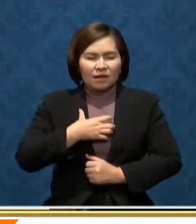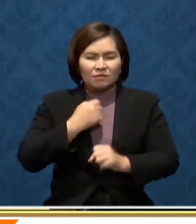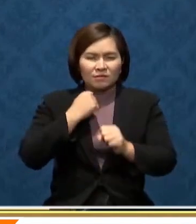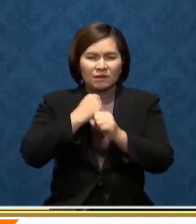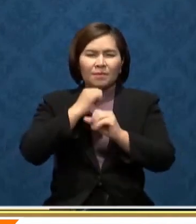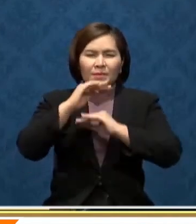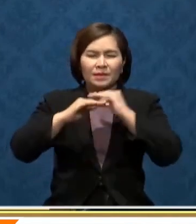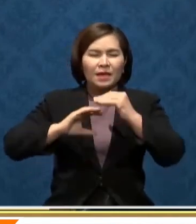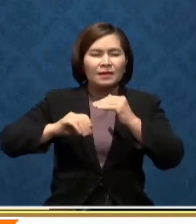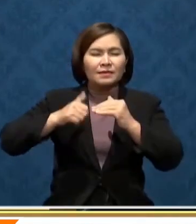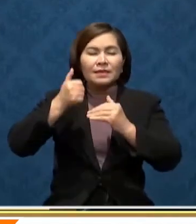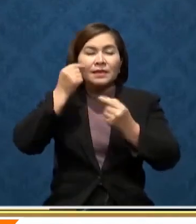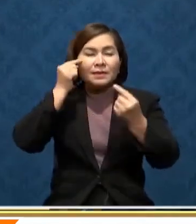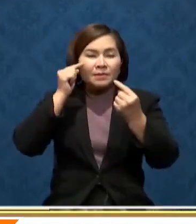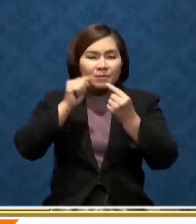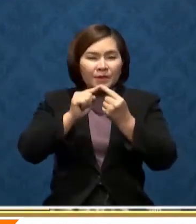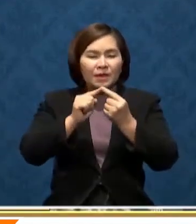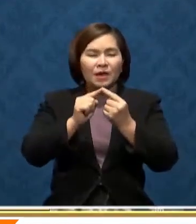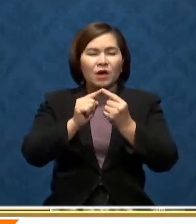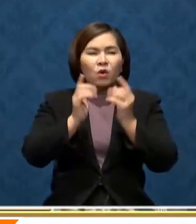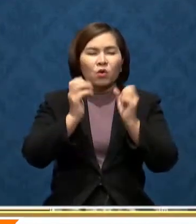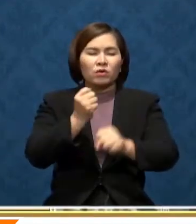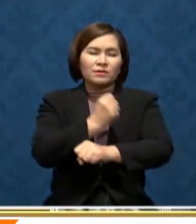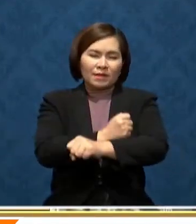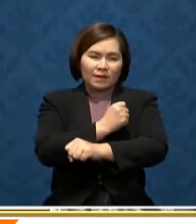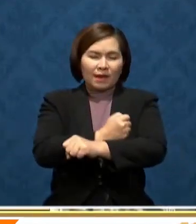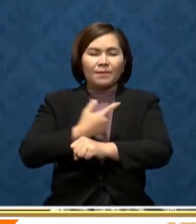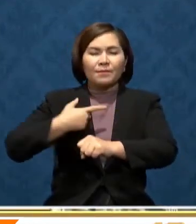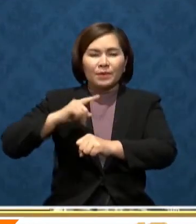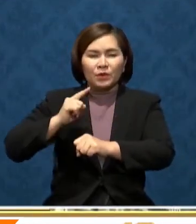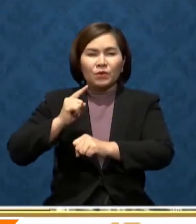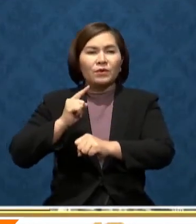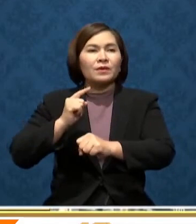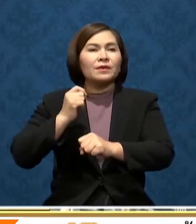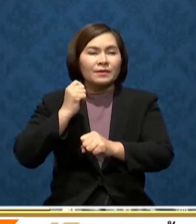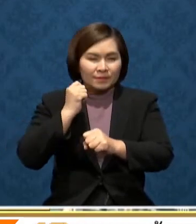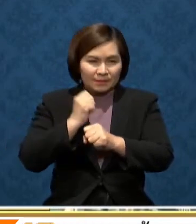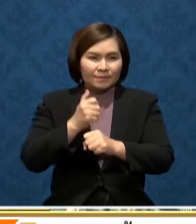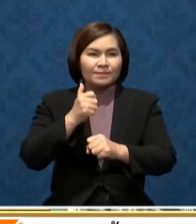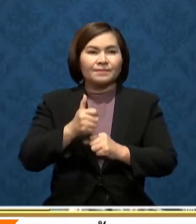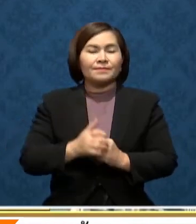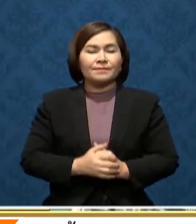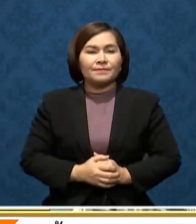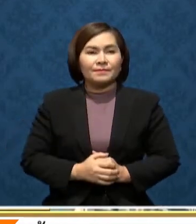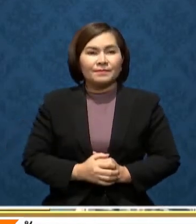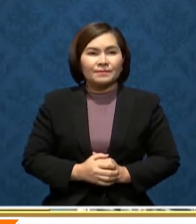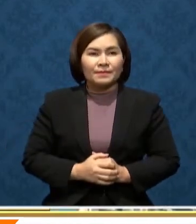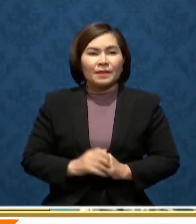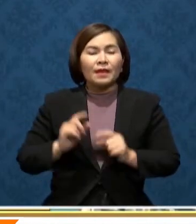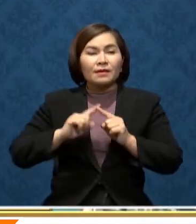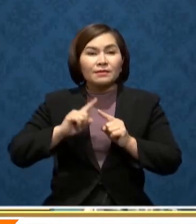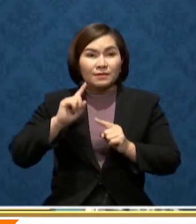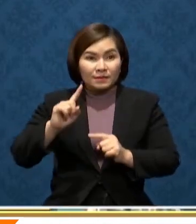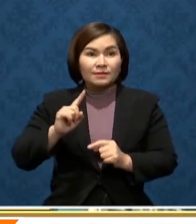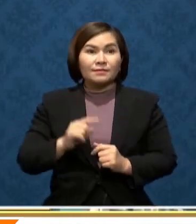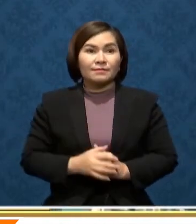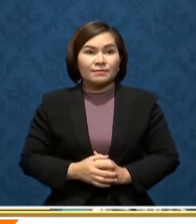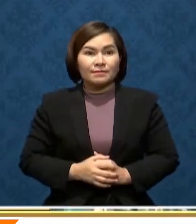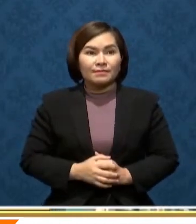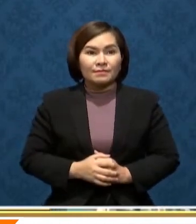ดีขึ้นได้เพื่อให้พี่น้องแรงงานใช้ประโยชน์จากกองทุนประกันสังคมประการที่ 1